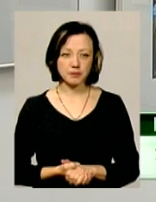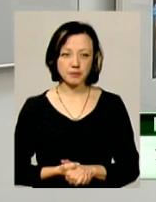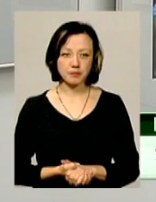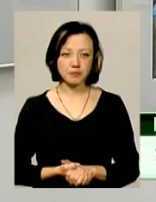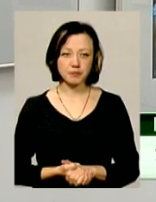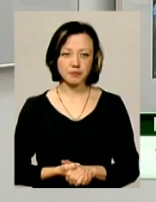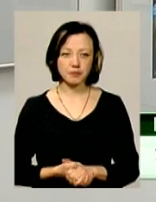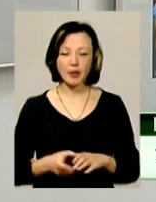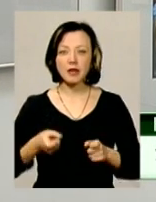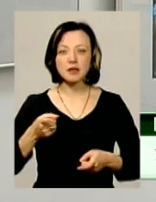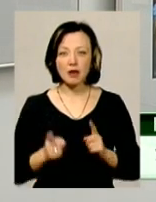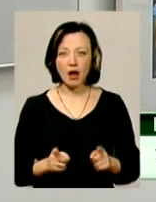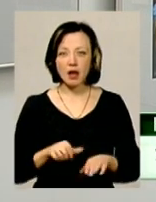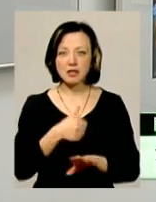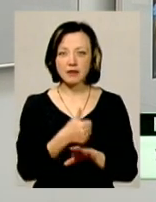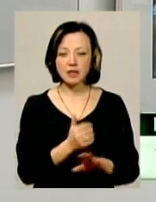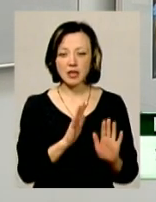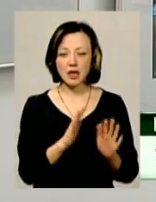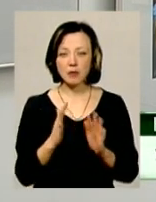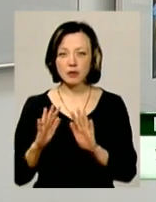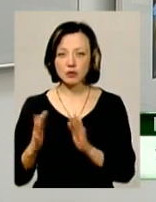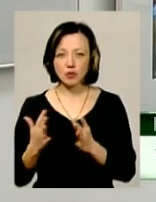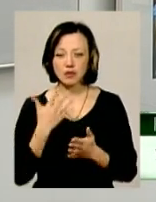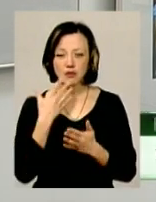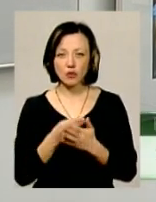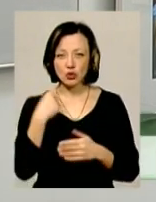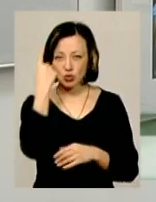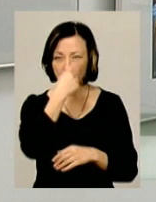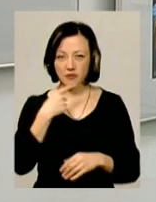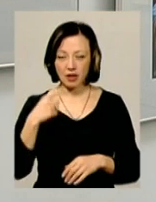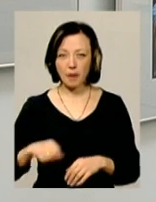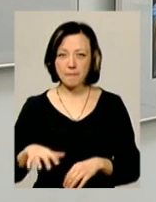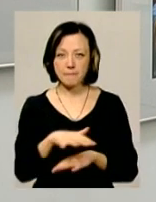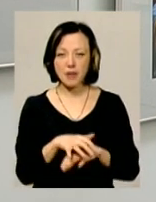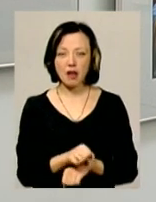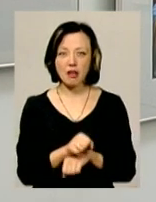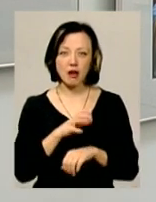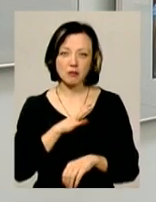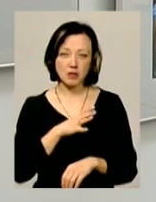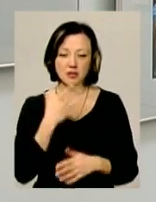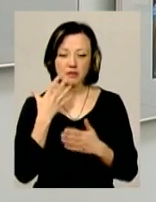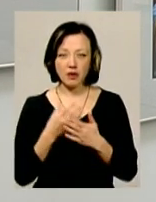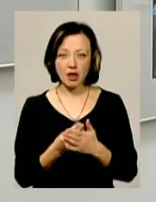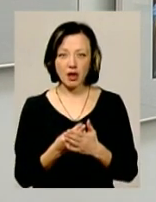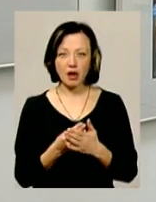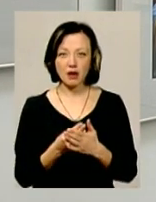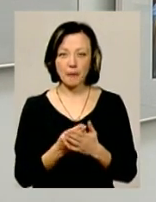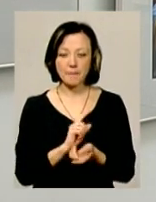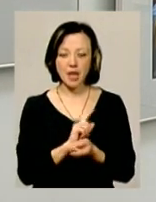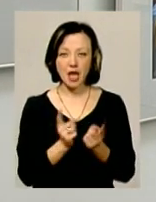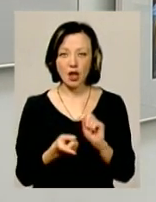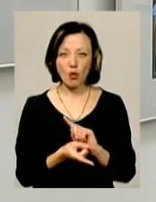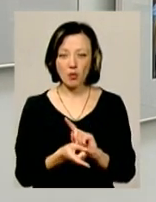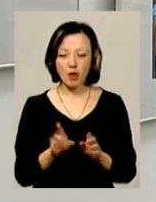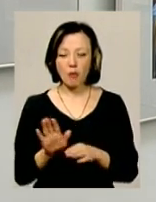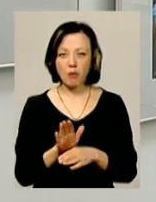наверное, основных эпизодов у каждого какой-то свой собственный майдан был. У каждого была какая-то своя переломная часть,